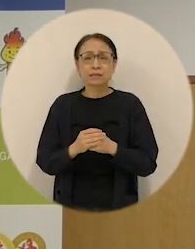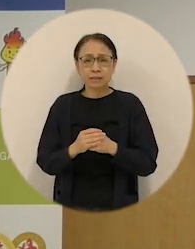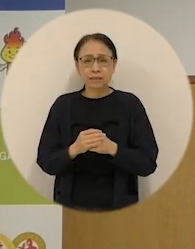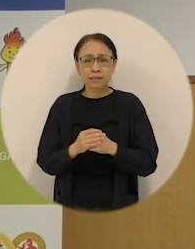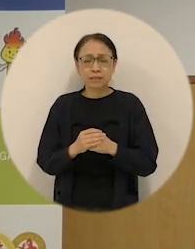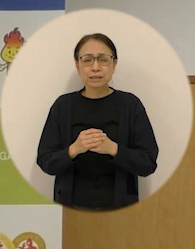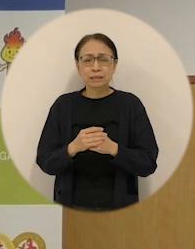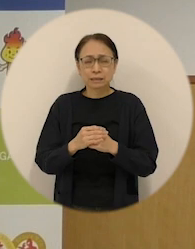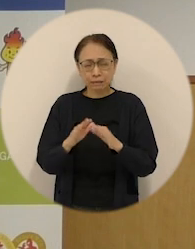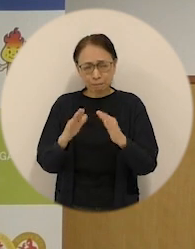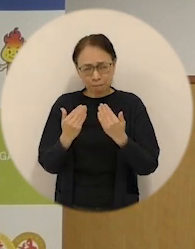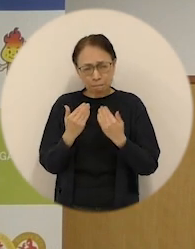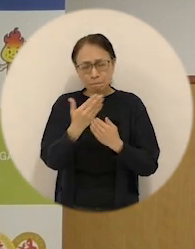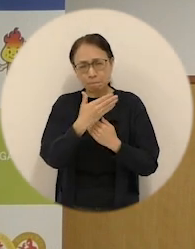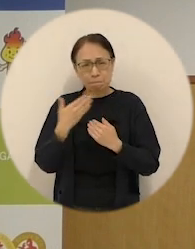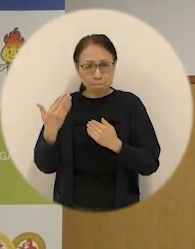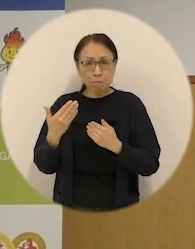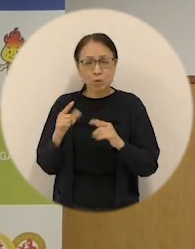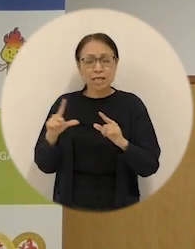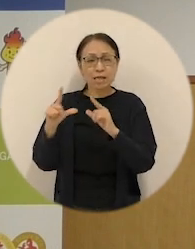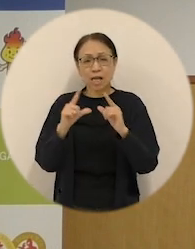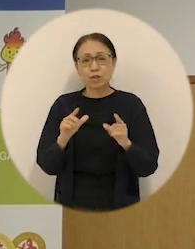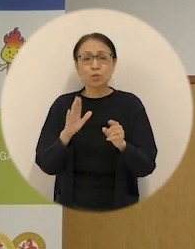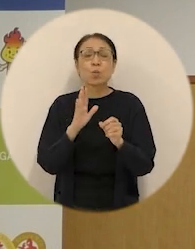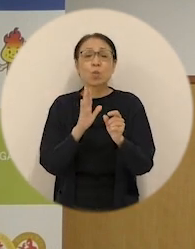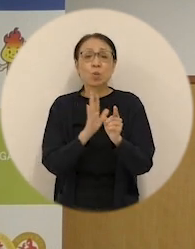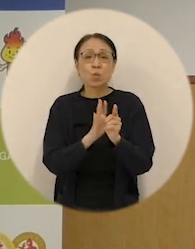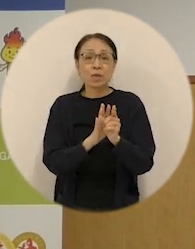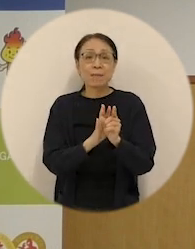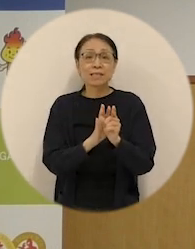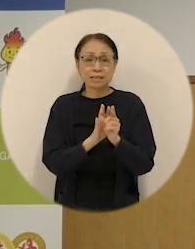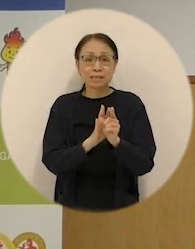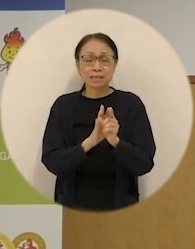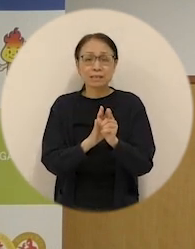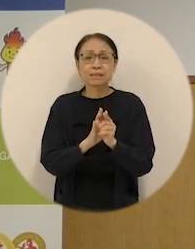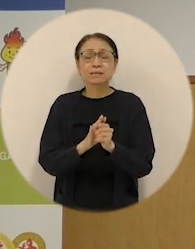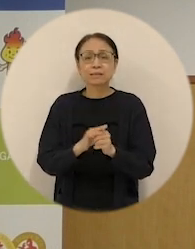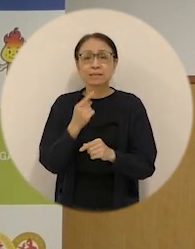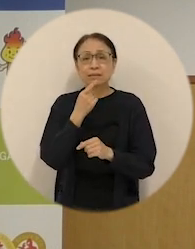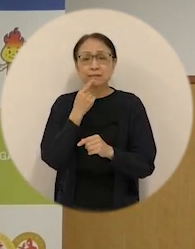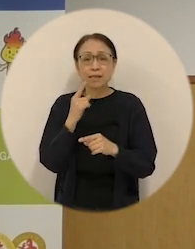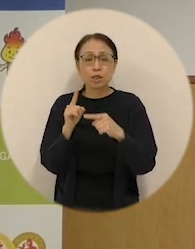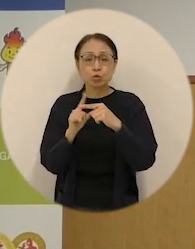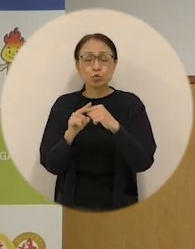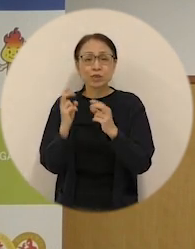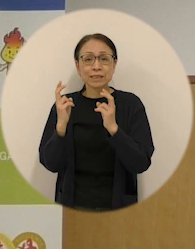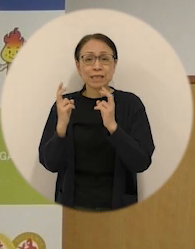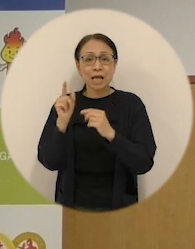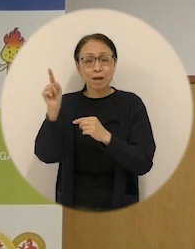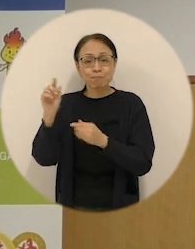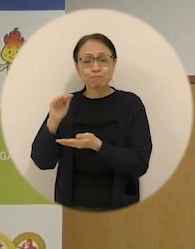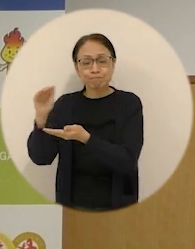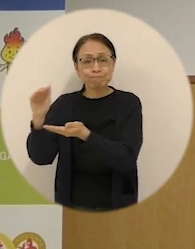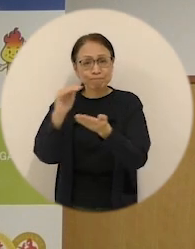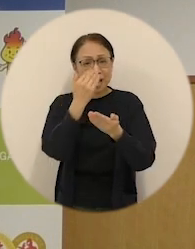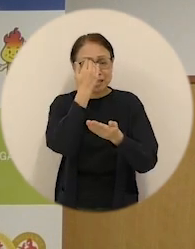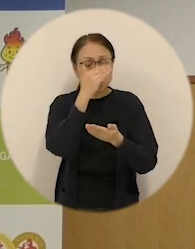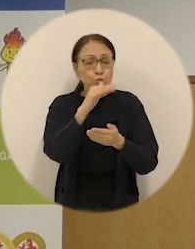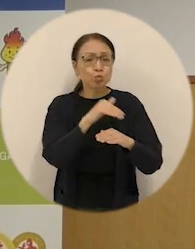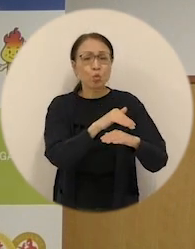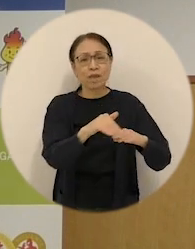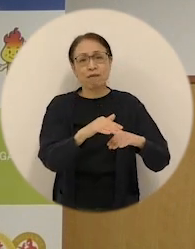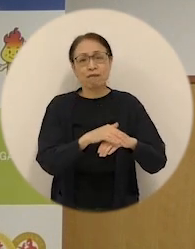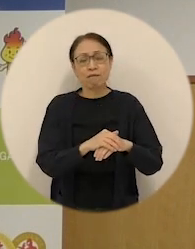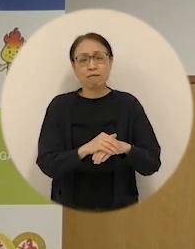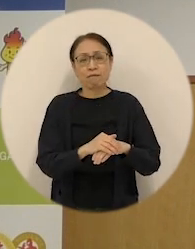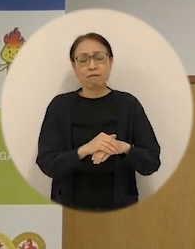々の生活支援に役立てるため日本赤十字社を通して寄付をいたしますので、市民